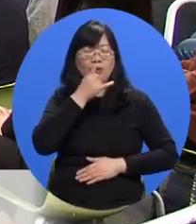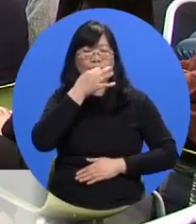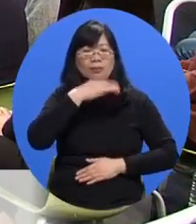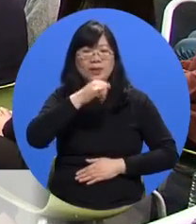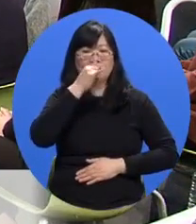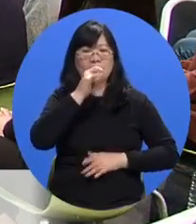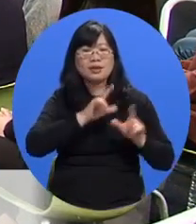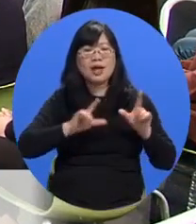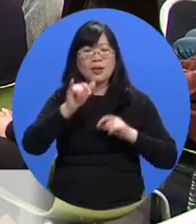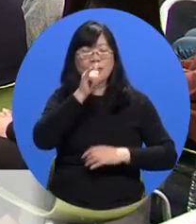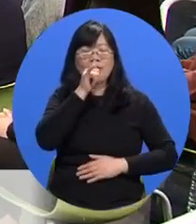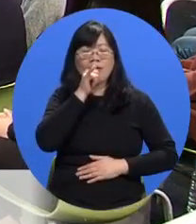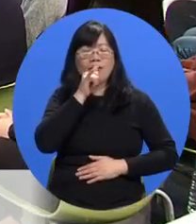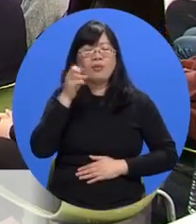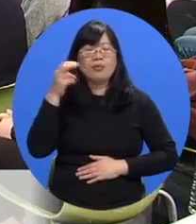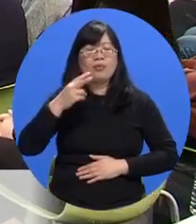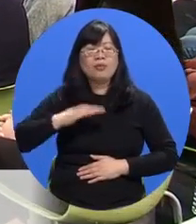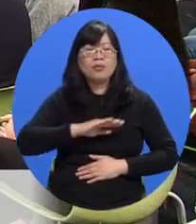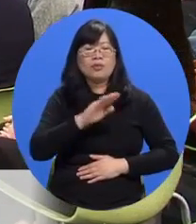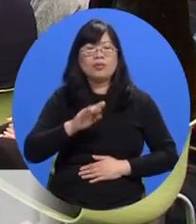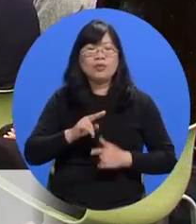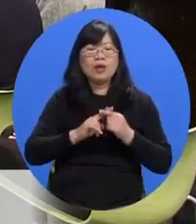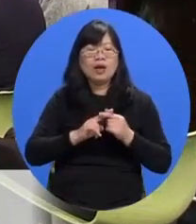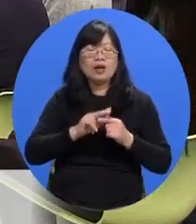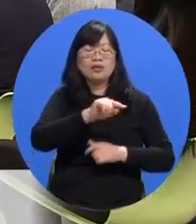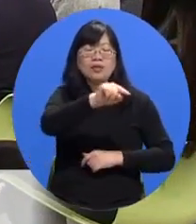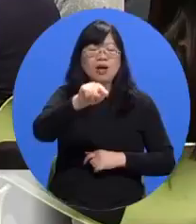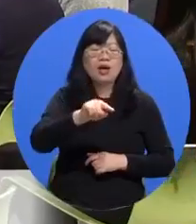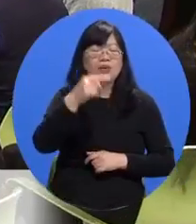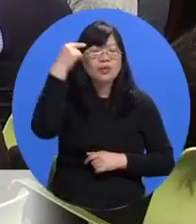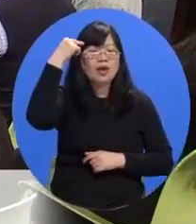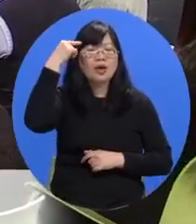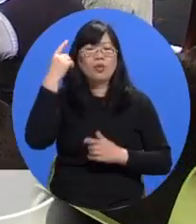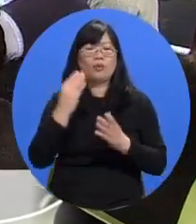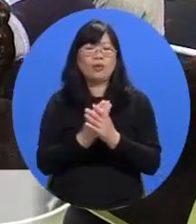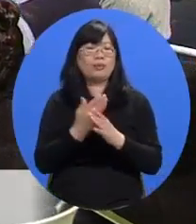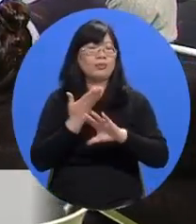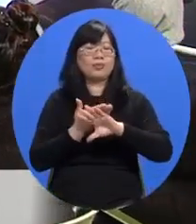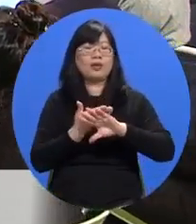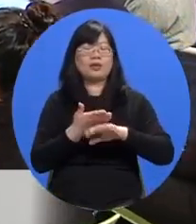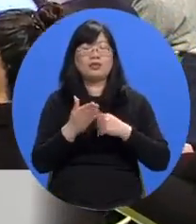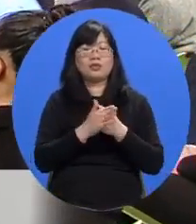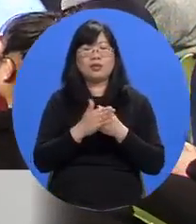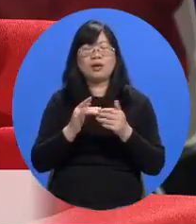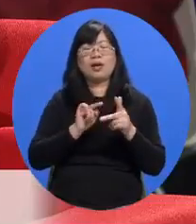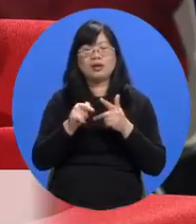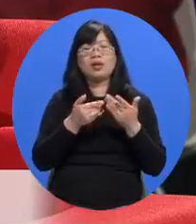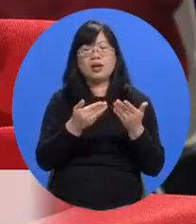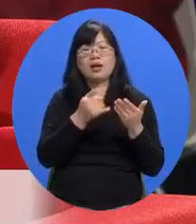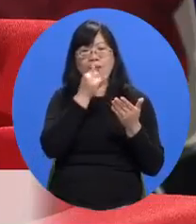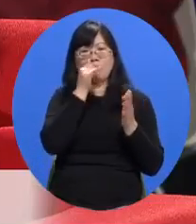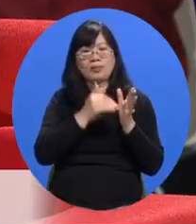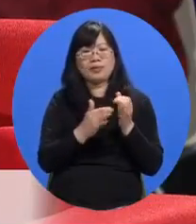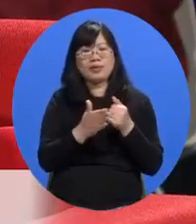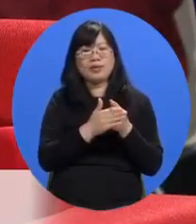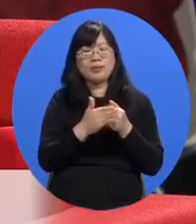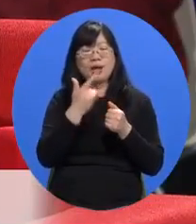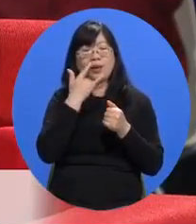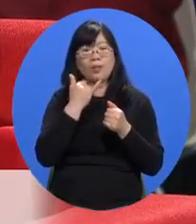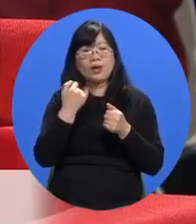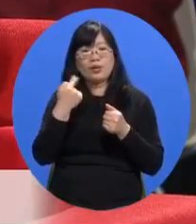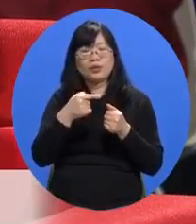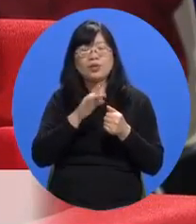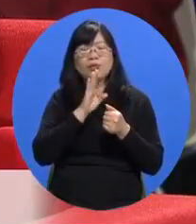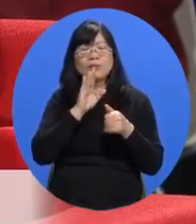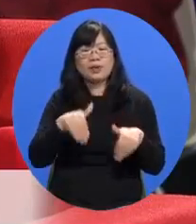삶을 살 수 있고 네. 또 우리랑 걔네들이 생각하는 의미가 완전히 달라요. 근데 네. 그걸 이해해야 한다. 그래서 저는 학부모 교육도